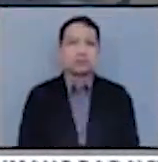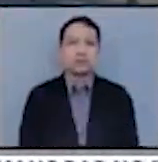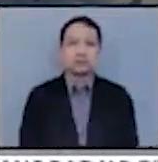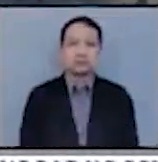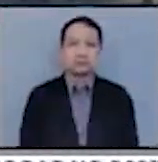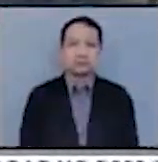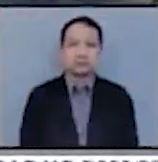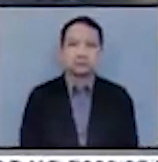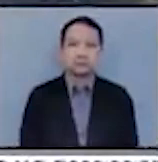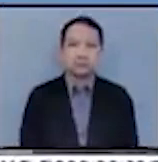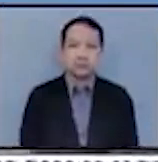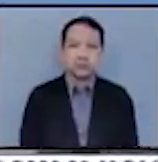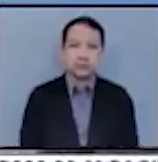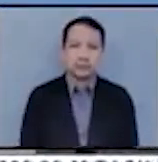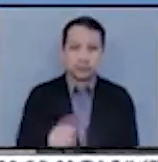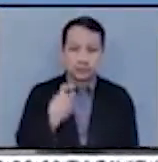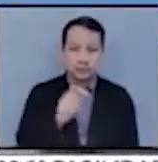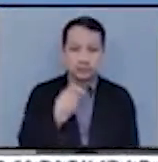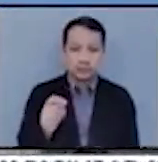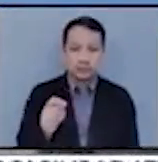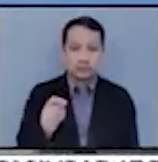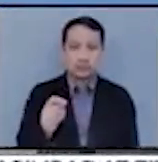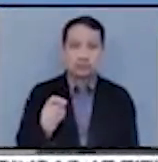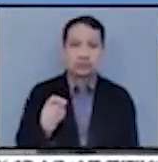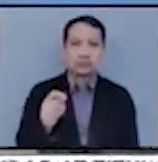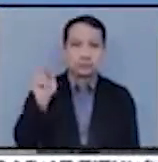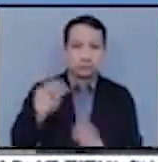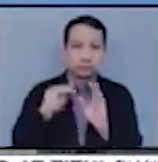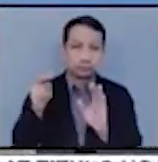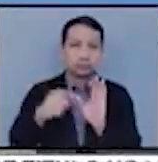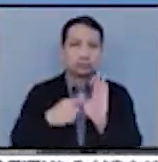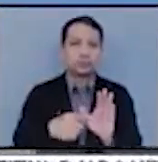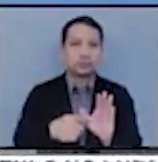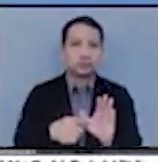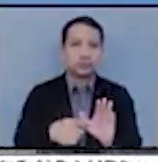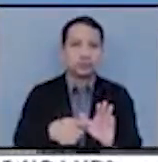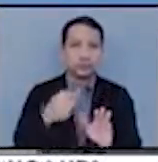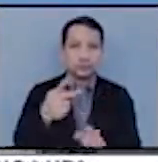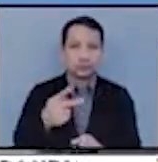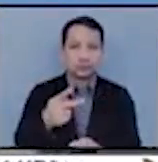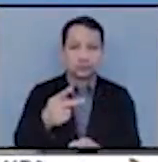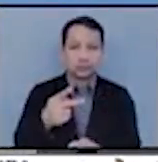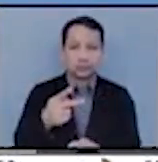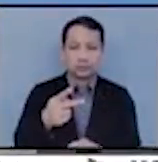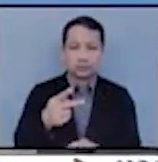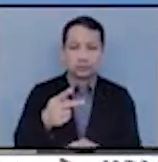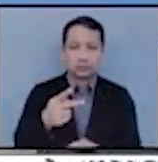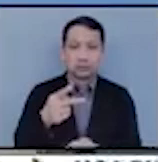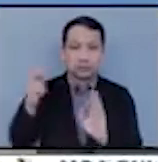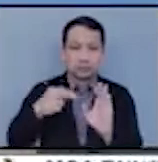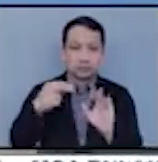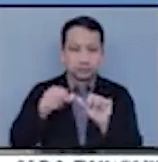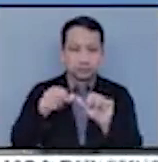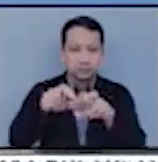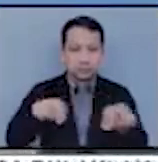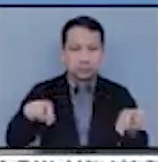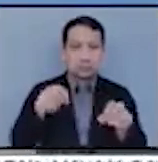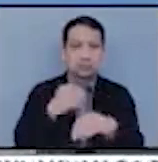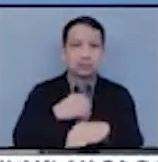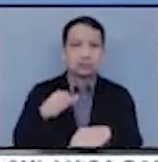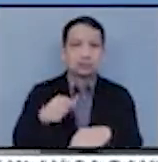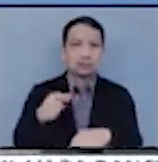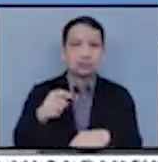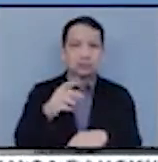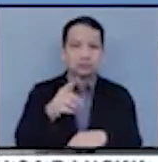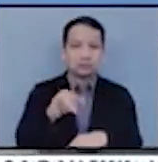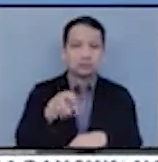Viral TikTok video sa airport security screening ng K-pop group na Enhypen, iniimbestigahan ng Office of Transport Security